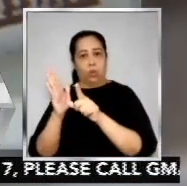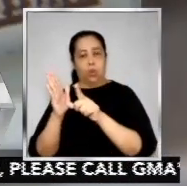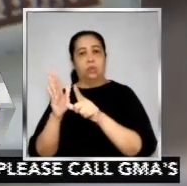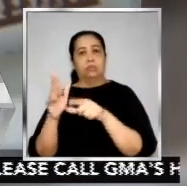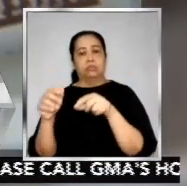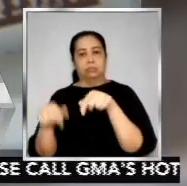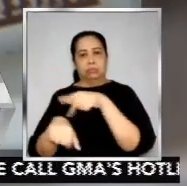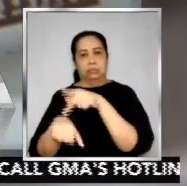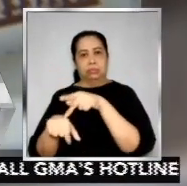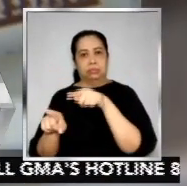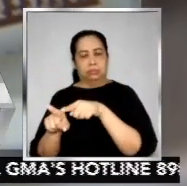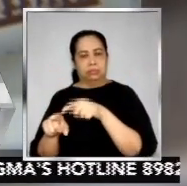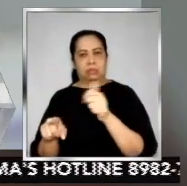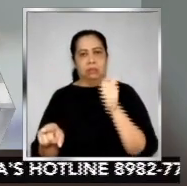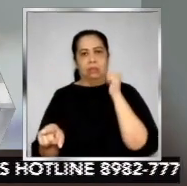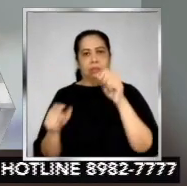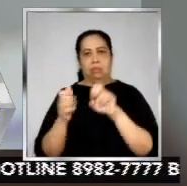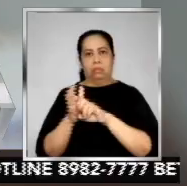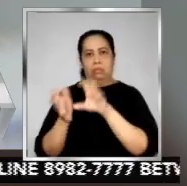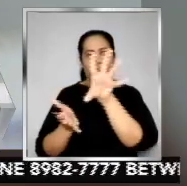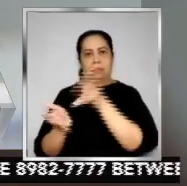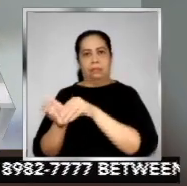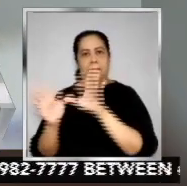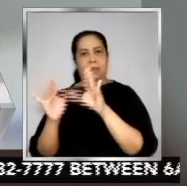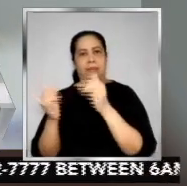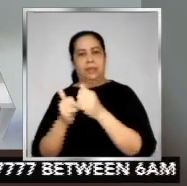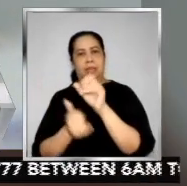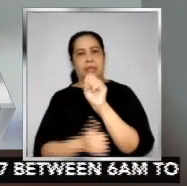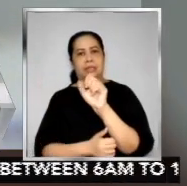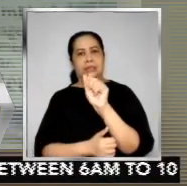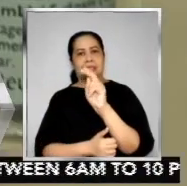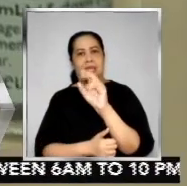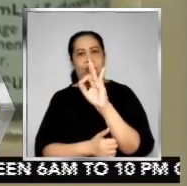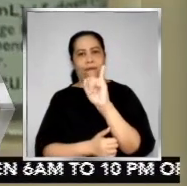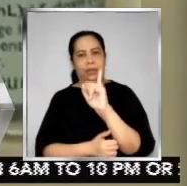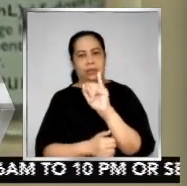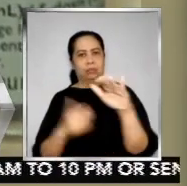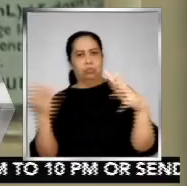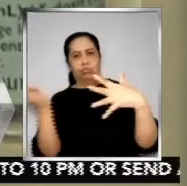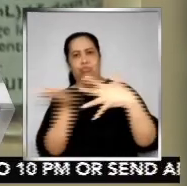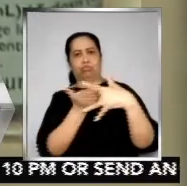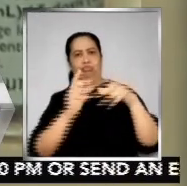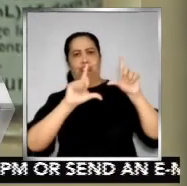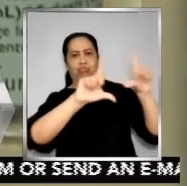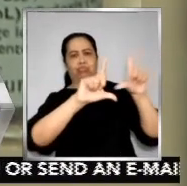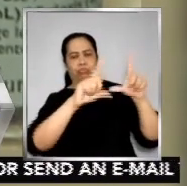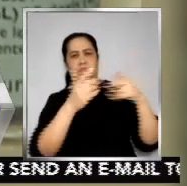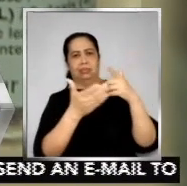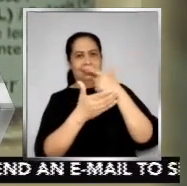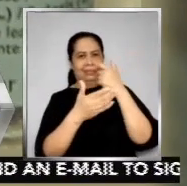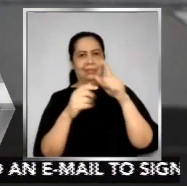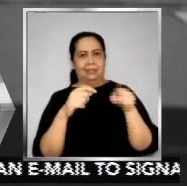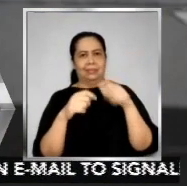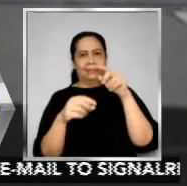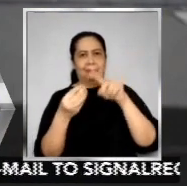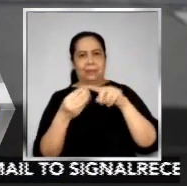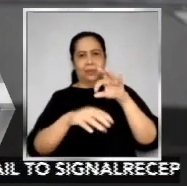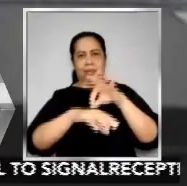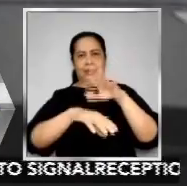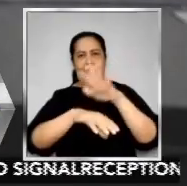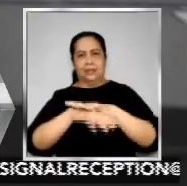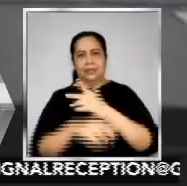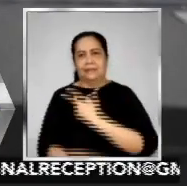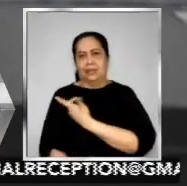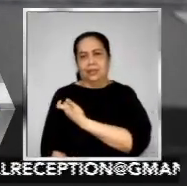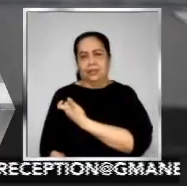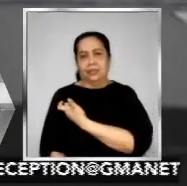Ayaw raw nila na magaya sa kumpanyang Sanofi Pasteur na kinasuhan sa kasagsagan ng kontrobersiya sa Dengvaxia vaccine. Sa hinahanap